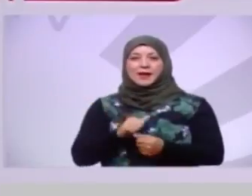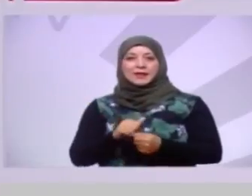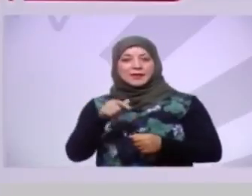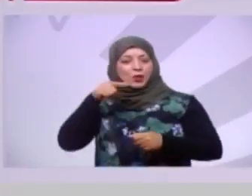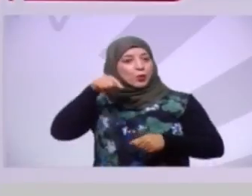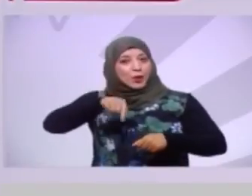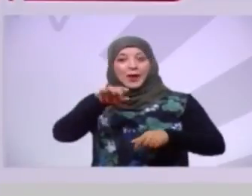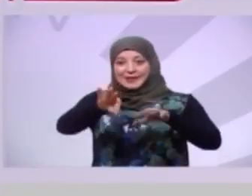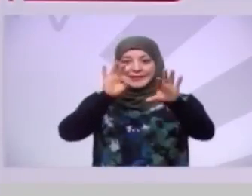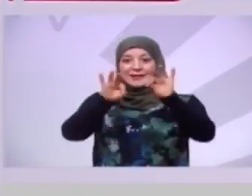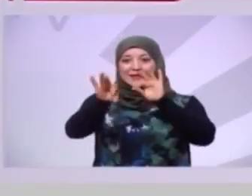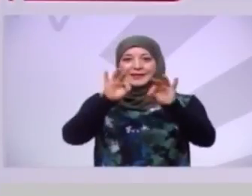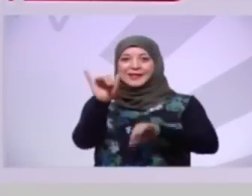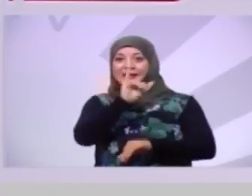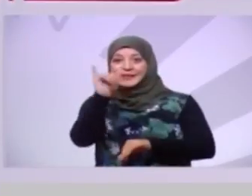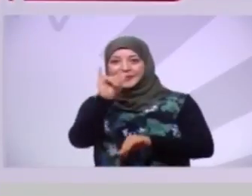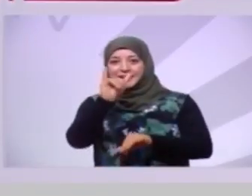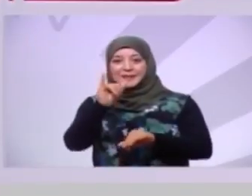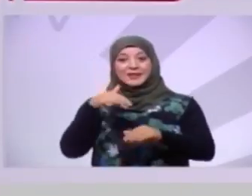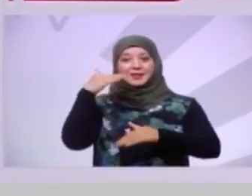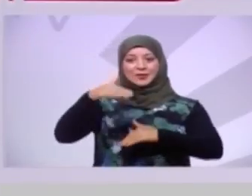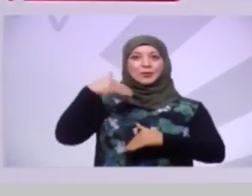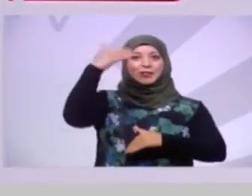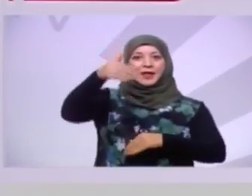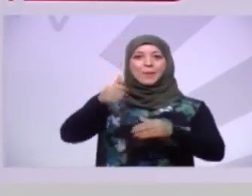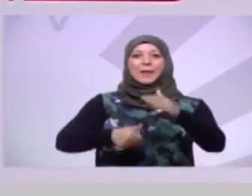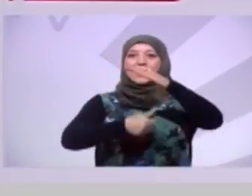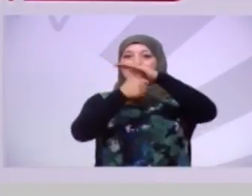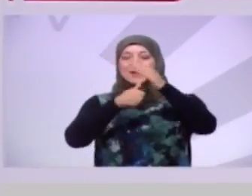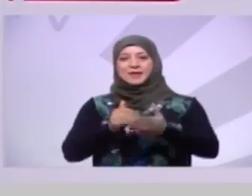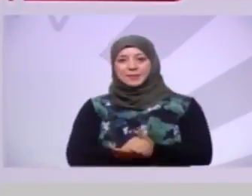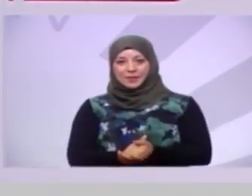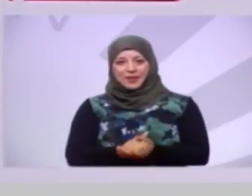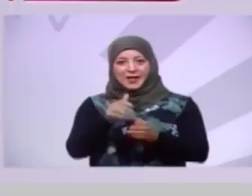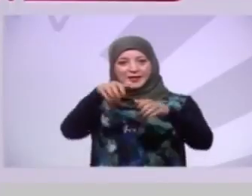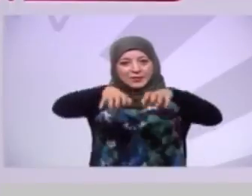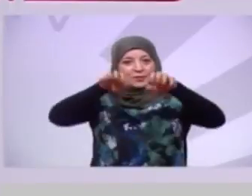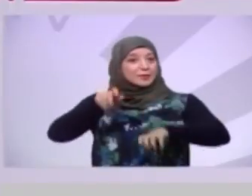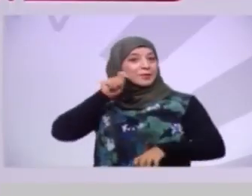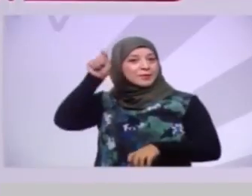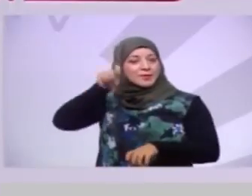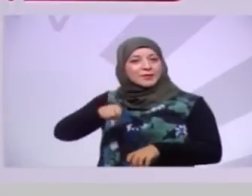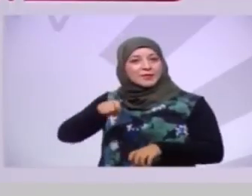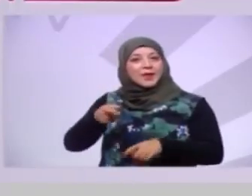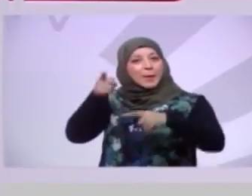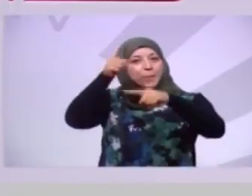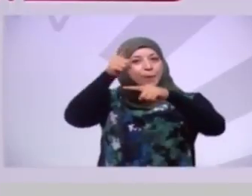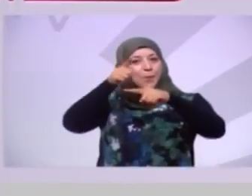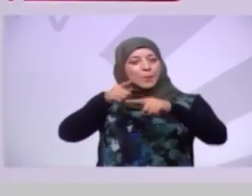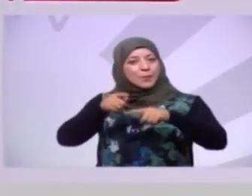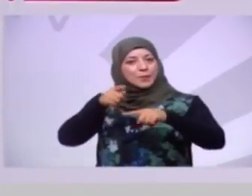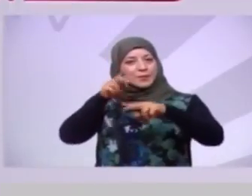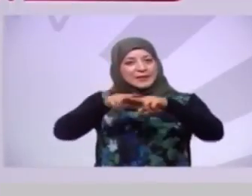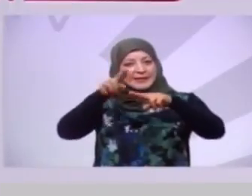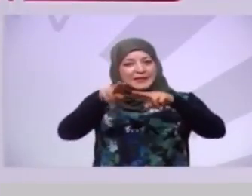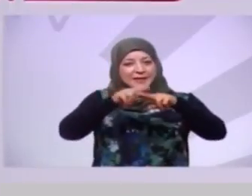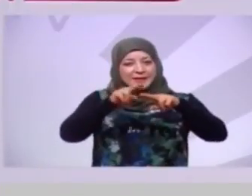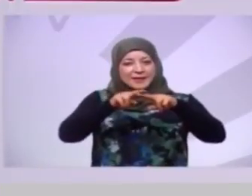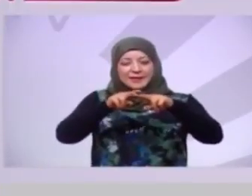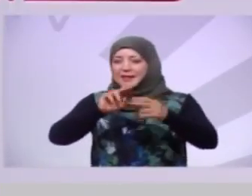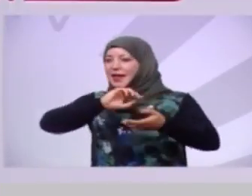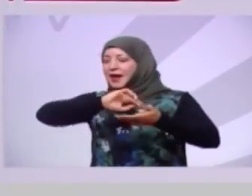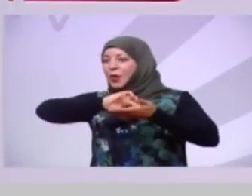سيتولى المرحله القادمه اه المرحله القادمه لتحسين المرفق العام ونحن